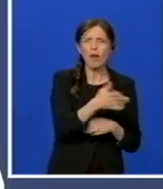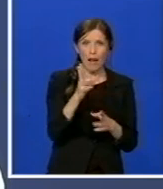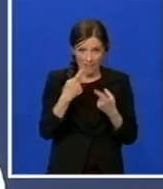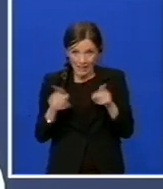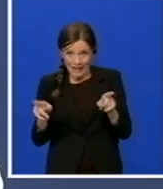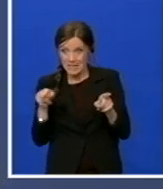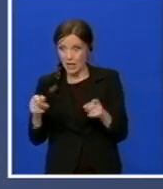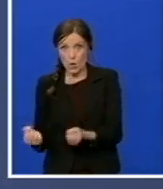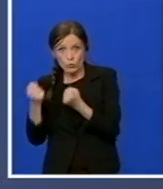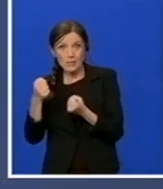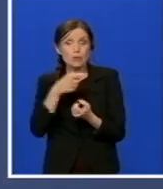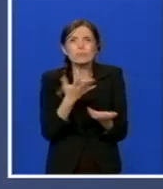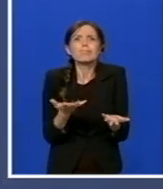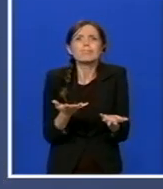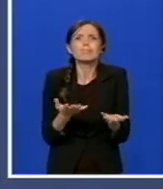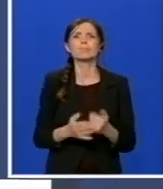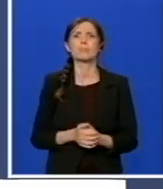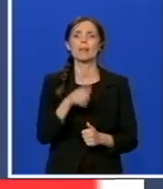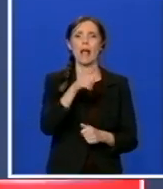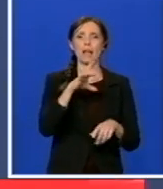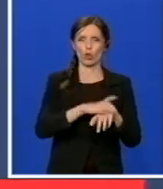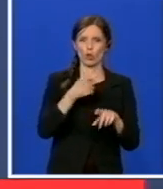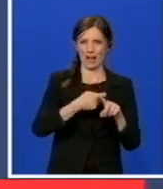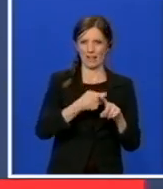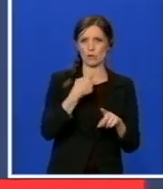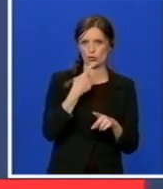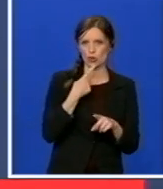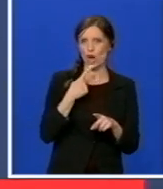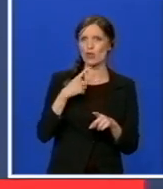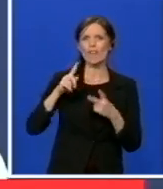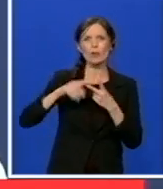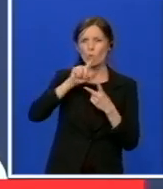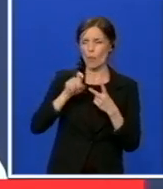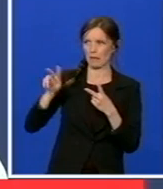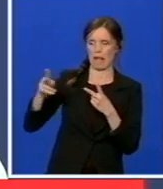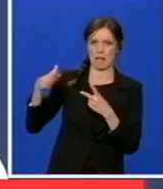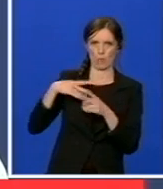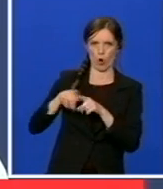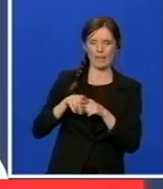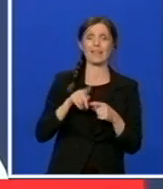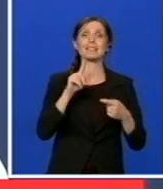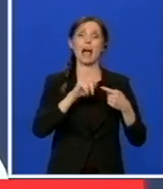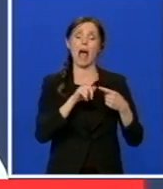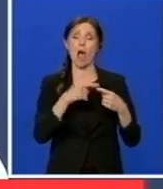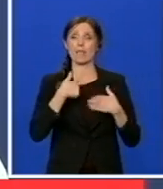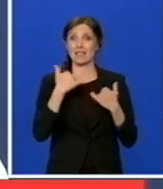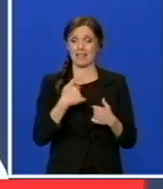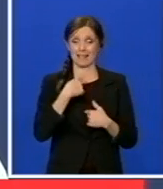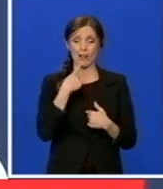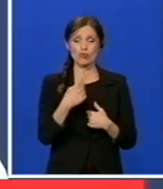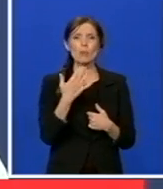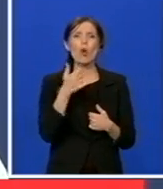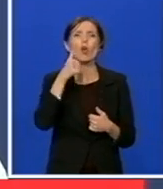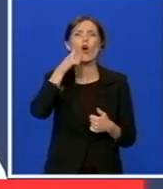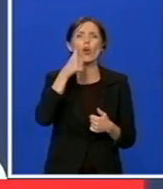objasni. Kada je u pitanju ukupan broj testova koji se radi na dnevnom nivou, ja ovde u ovom momentu nemam distribuciju